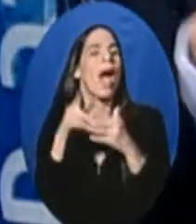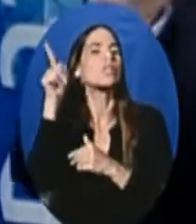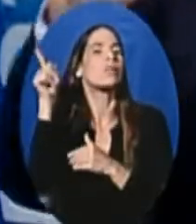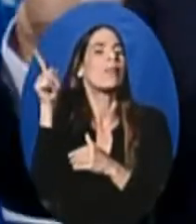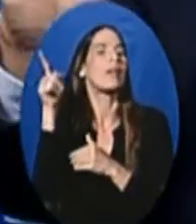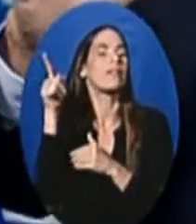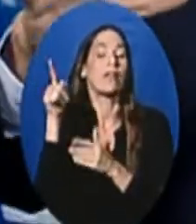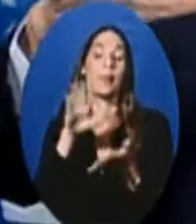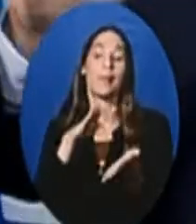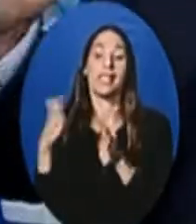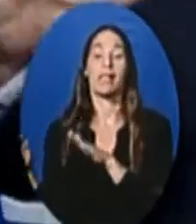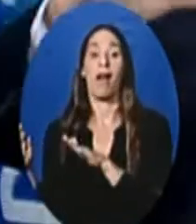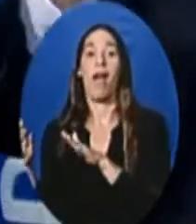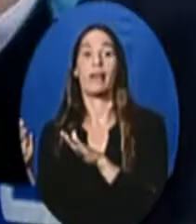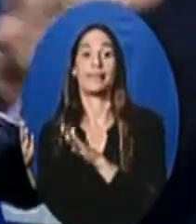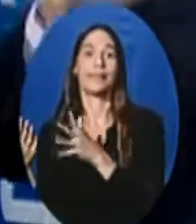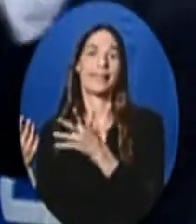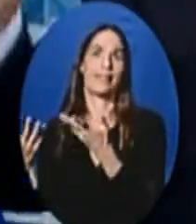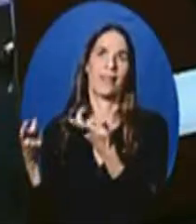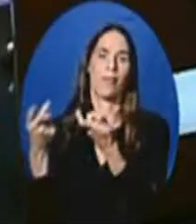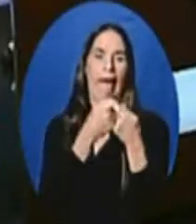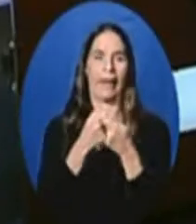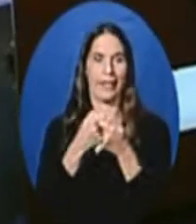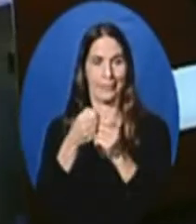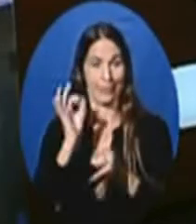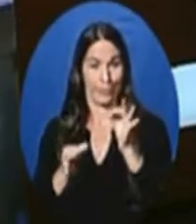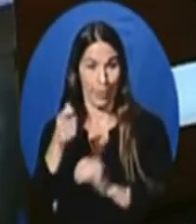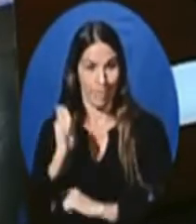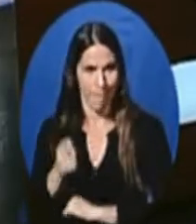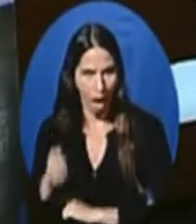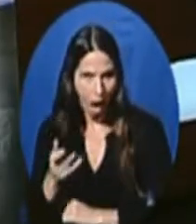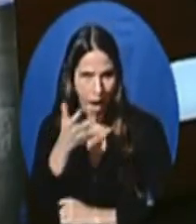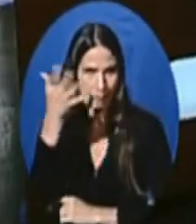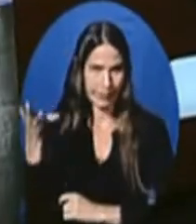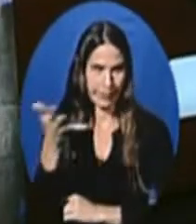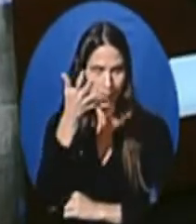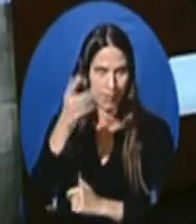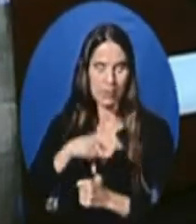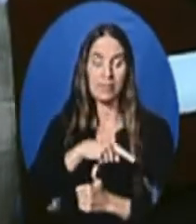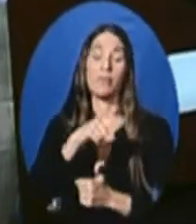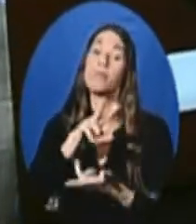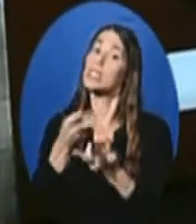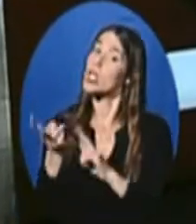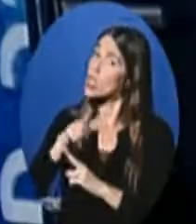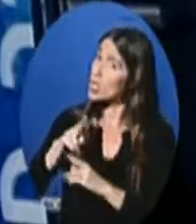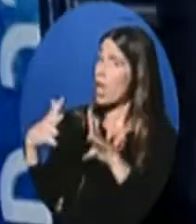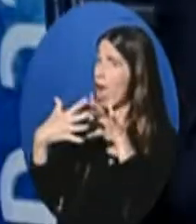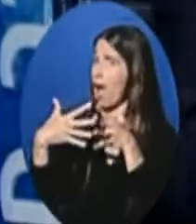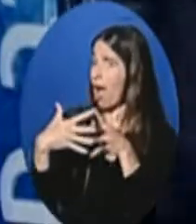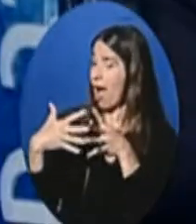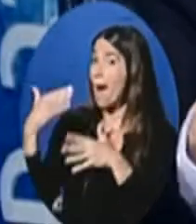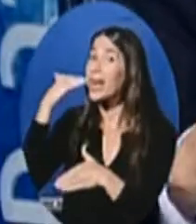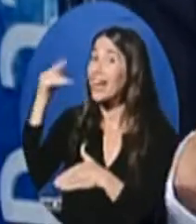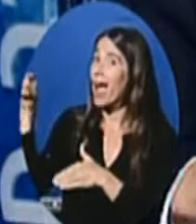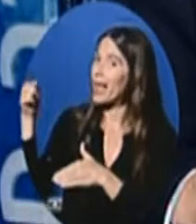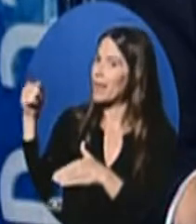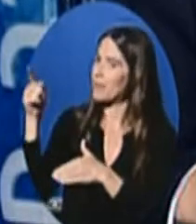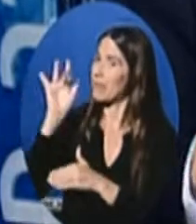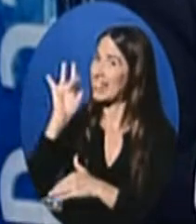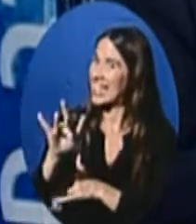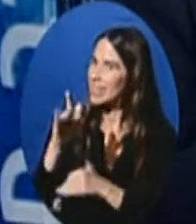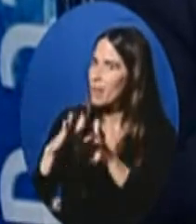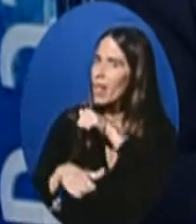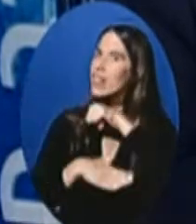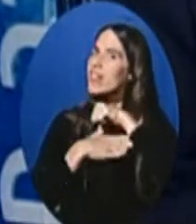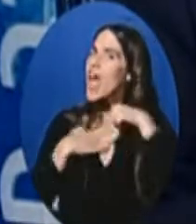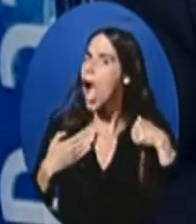אני לא חושב זה שמצד אחד מארגנים לנו הג וכל מיני דברים בינלאומיים כאלה, מצד שני בכל זאת האמריקאים הולכים מול דאעש.